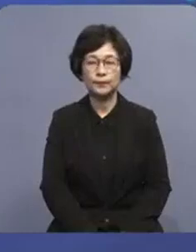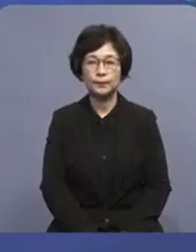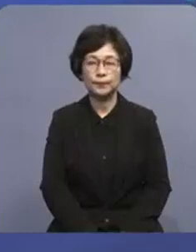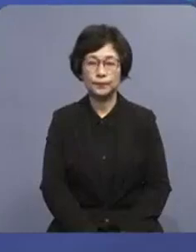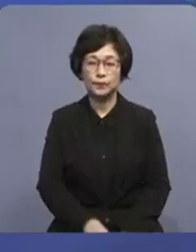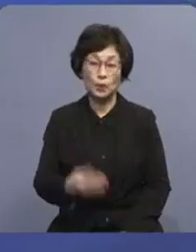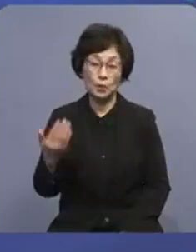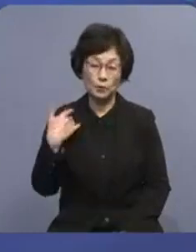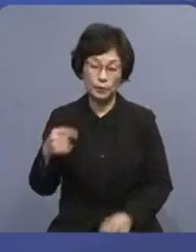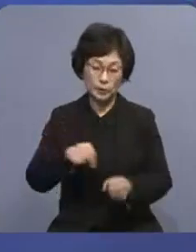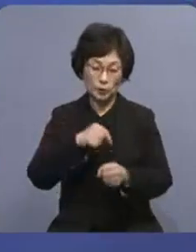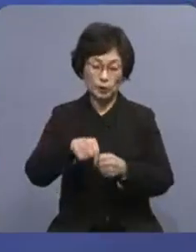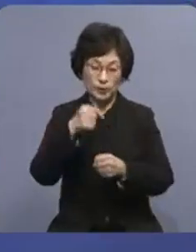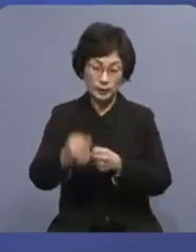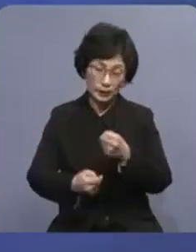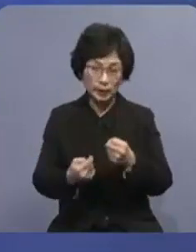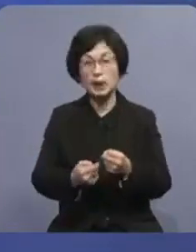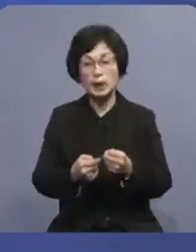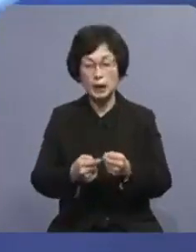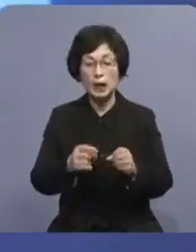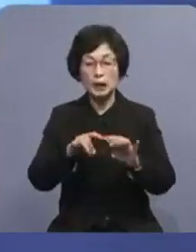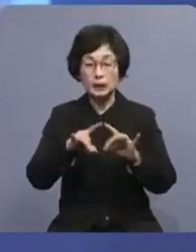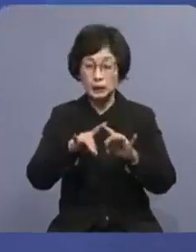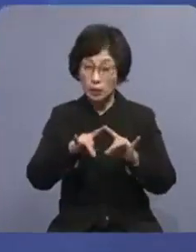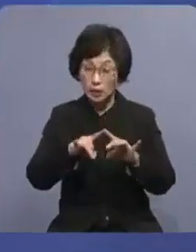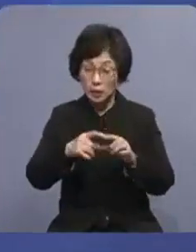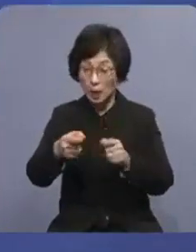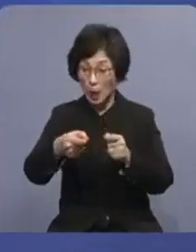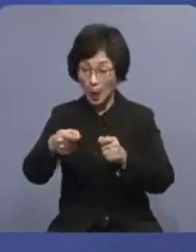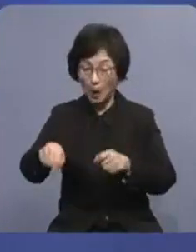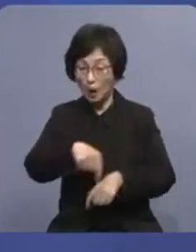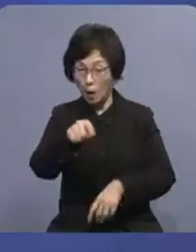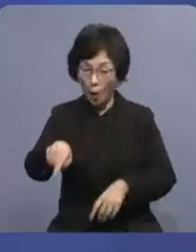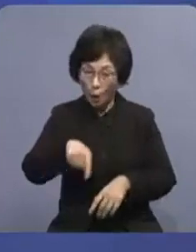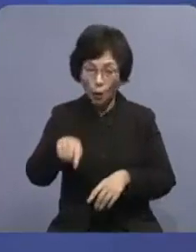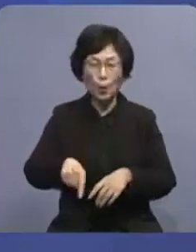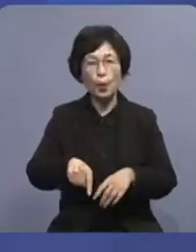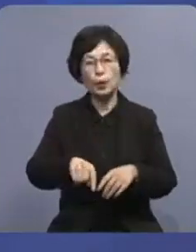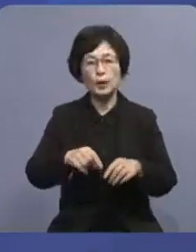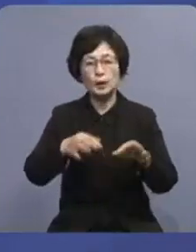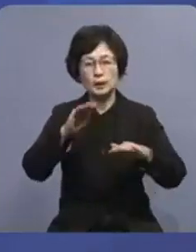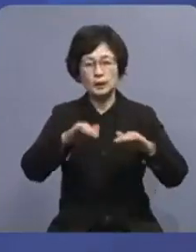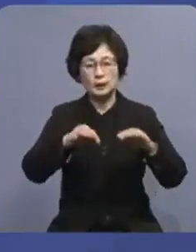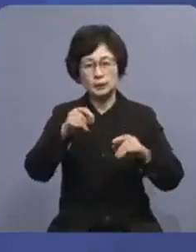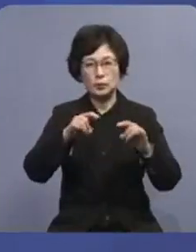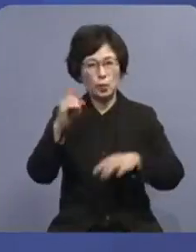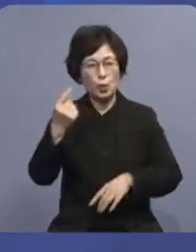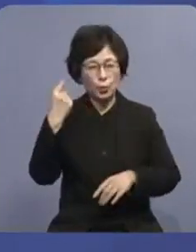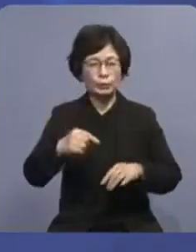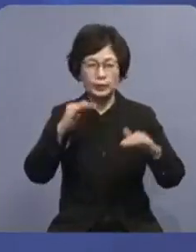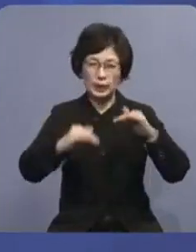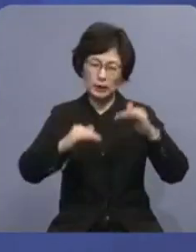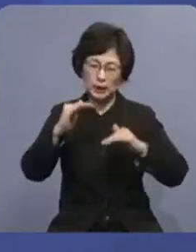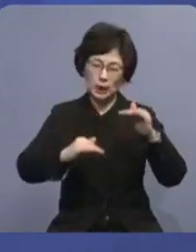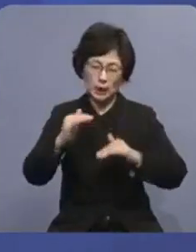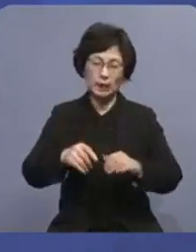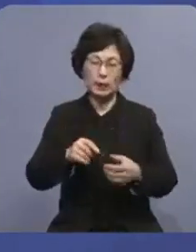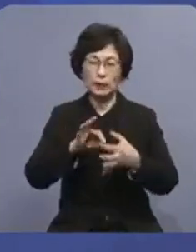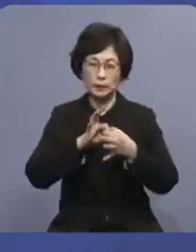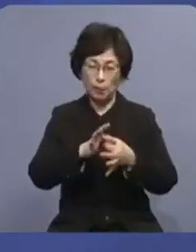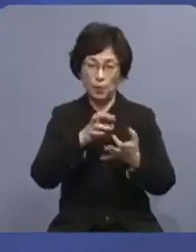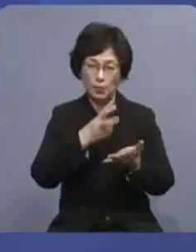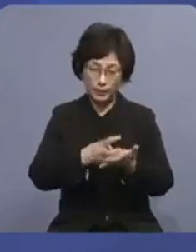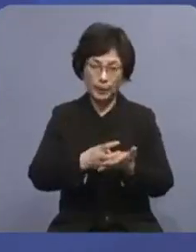최근 원전등 발전소 인근 지역의 전기료를 낮춰주는 차등 전기요금제 논의가 활발한데이 관련